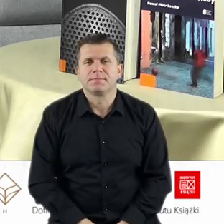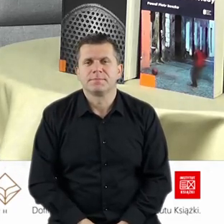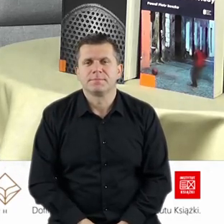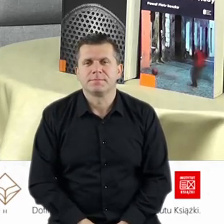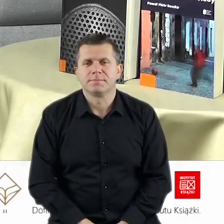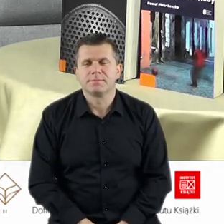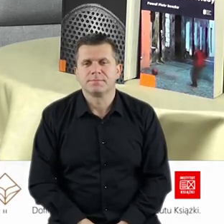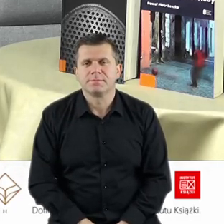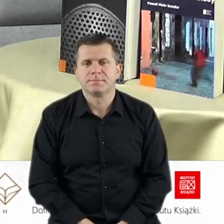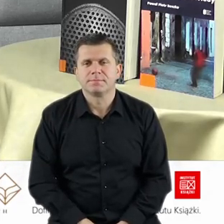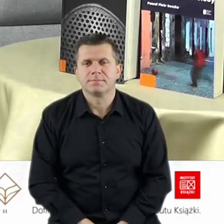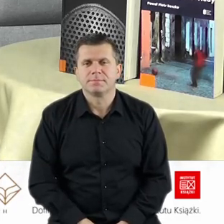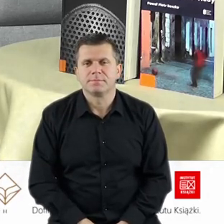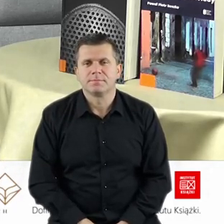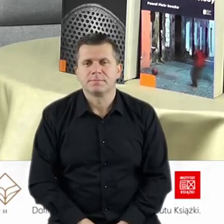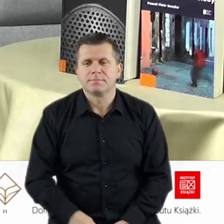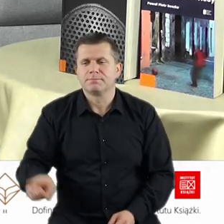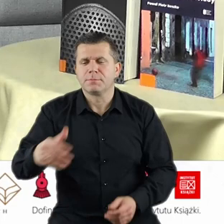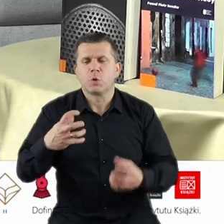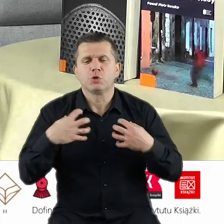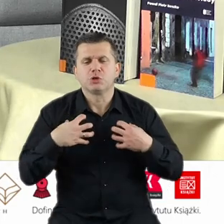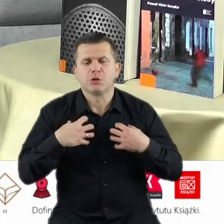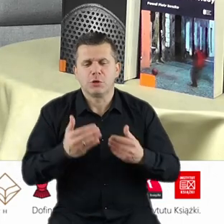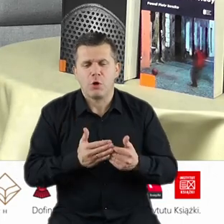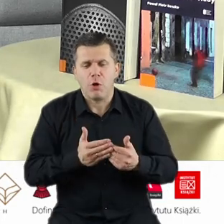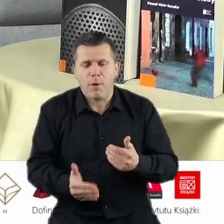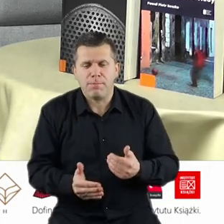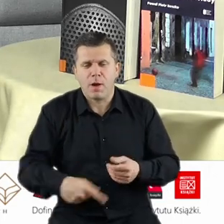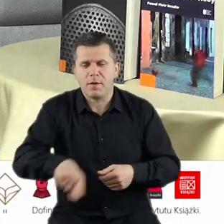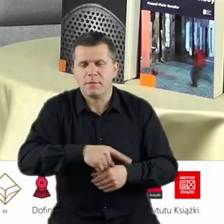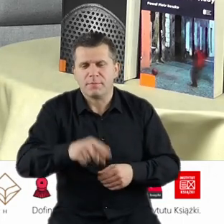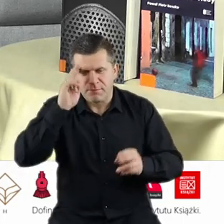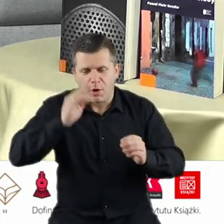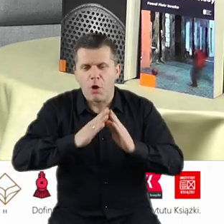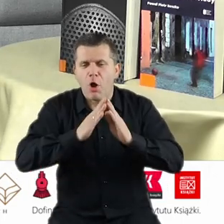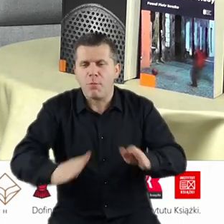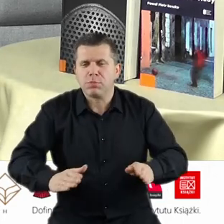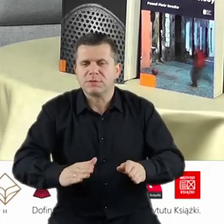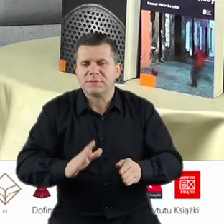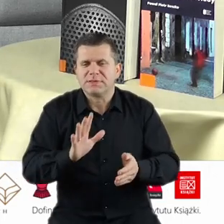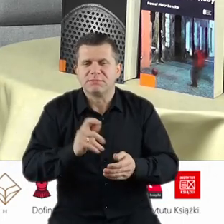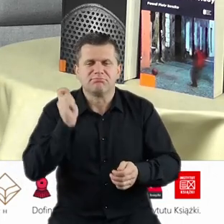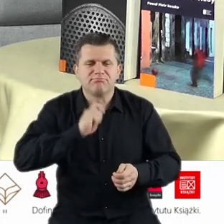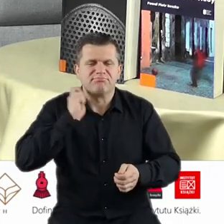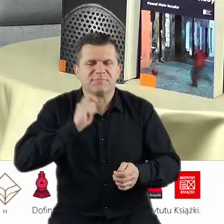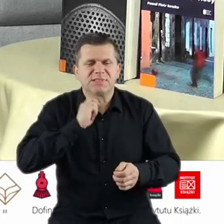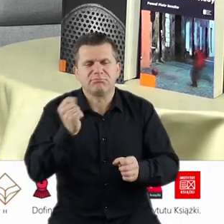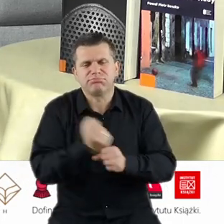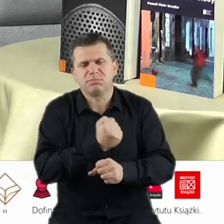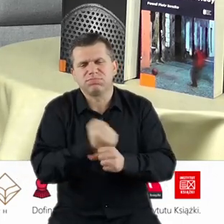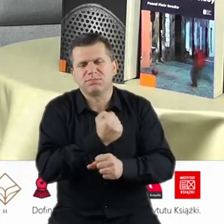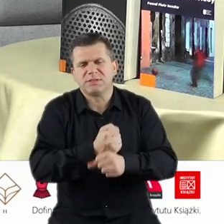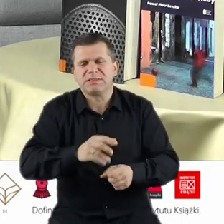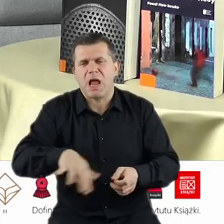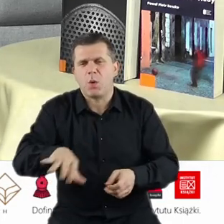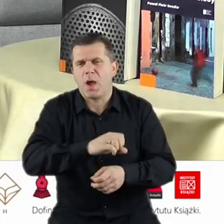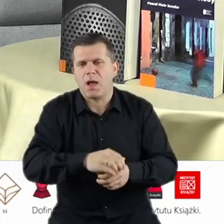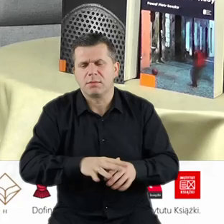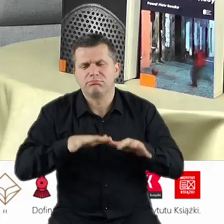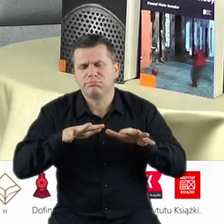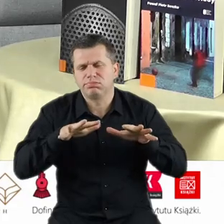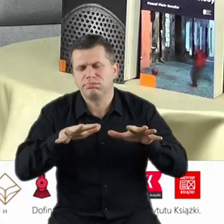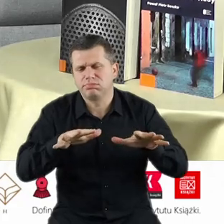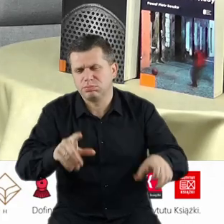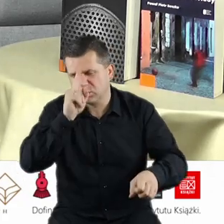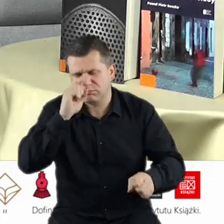którzy funkcjonowali w okolicy obozu zagłady, gdzie zamordowano dziesiątki tysięcy ludzi w